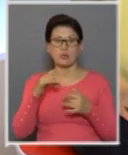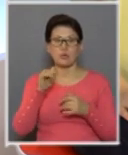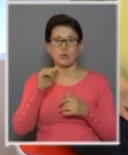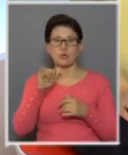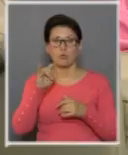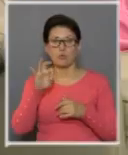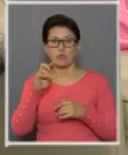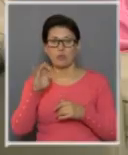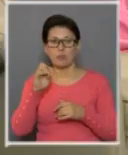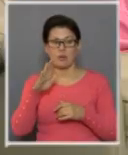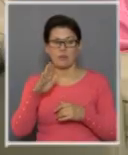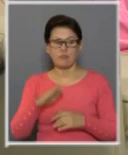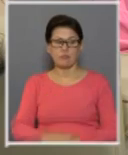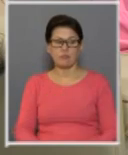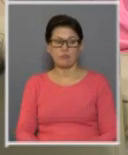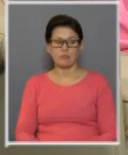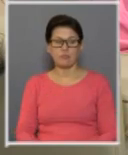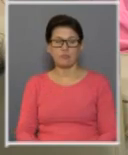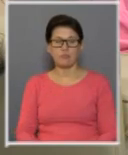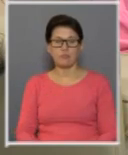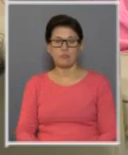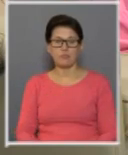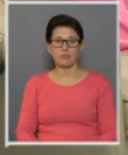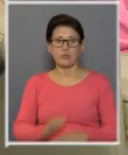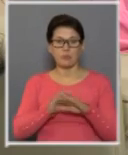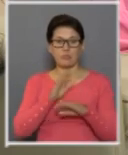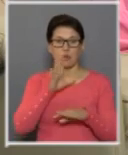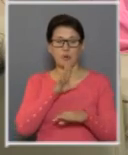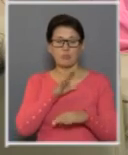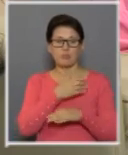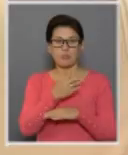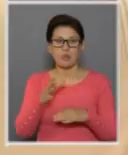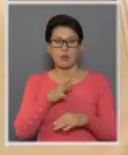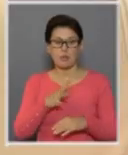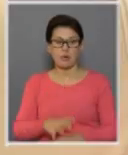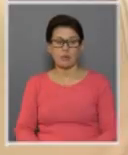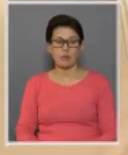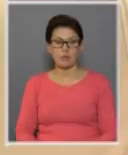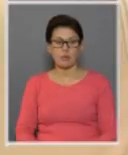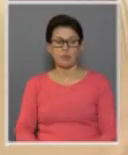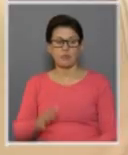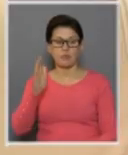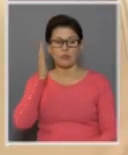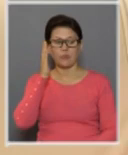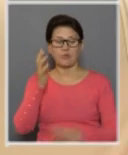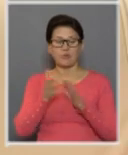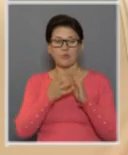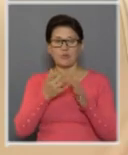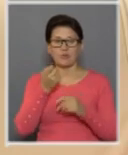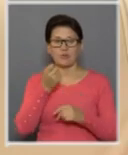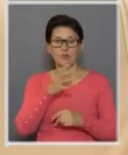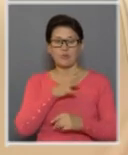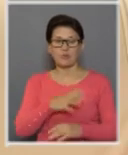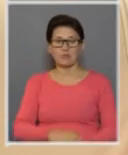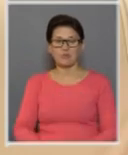Үміт Сұлтанбек. Үміт, қош келдің. Қайырлы таң. Қайырлы таң сіздерге. Ұйқыңыз қанбаған ау сірі? Иә,